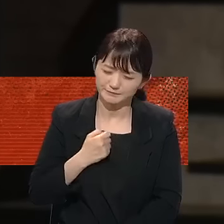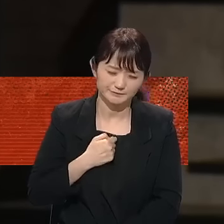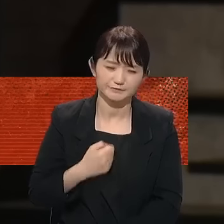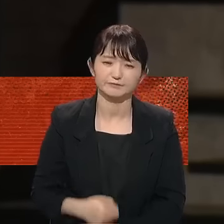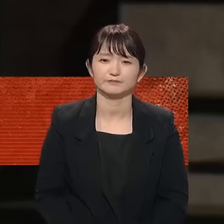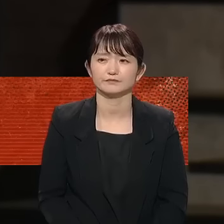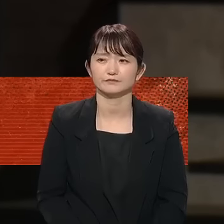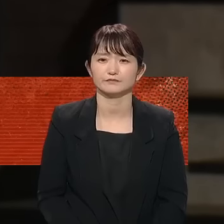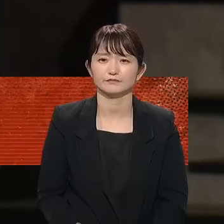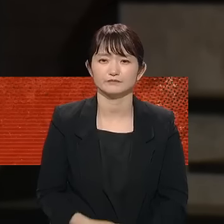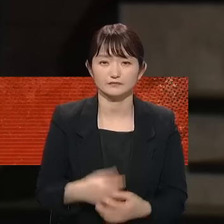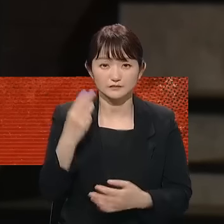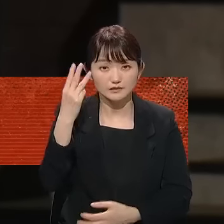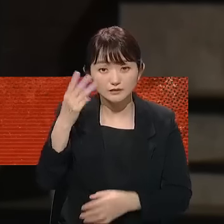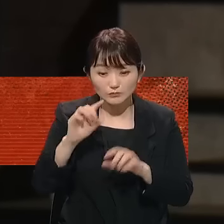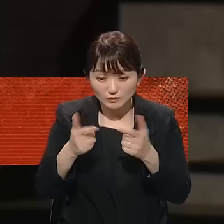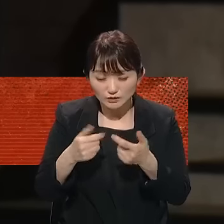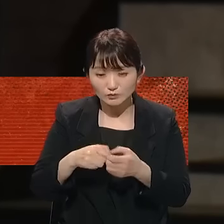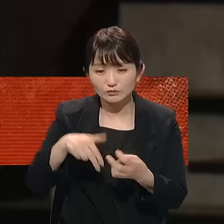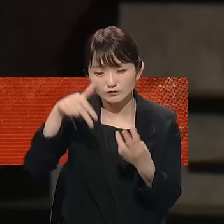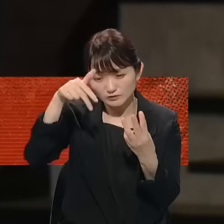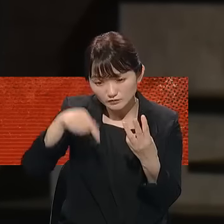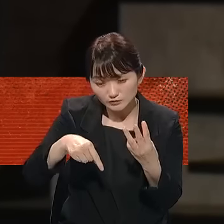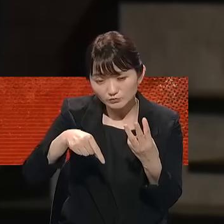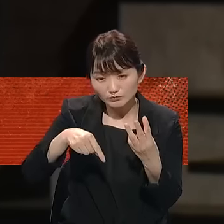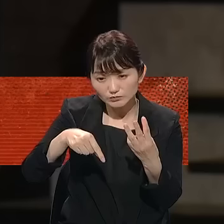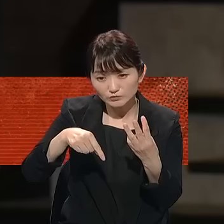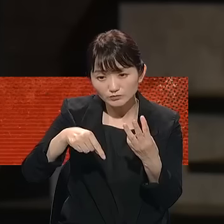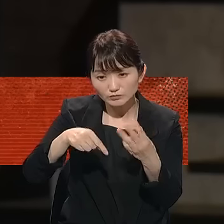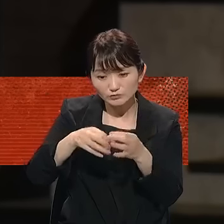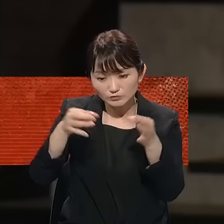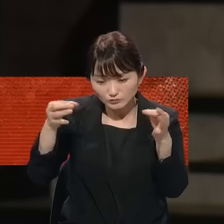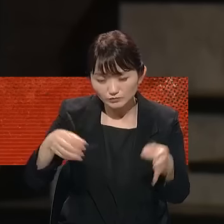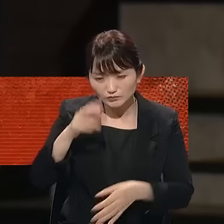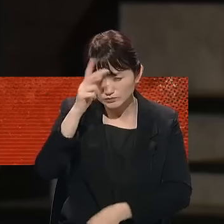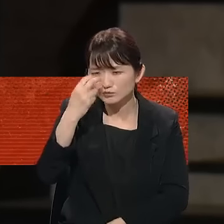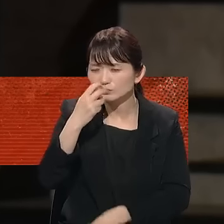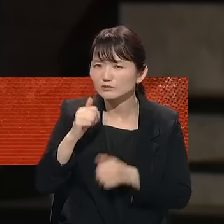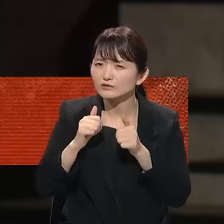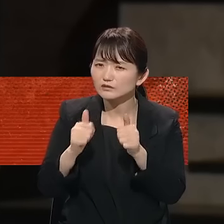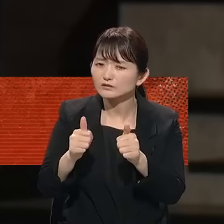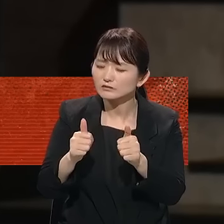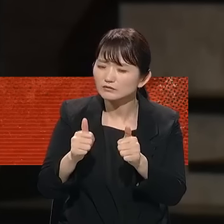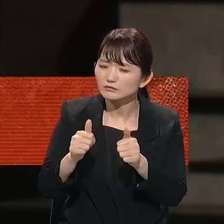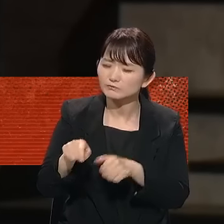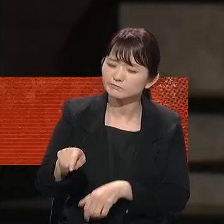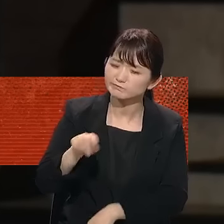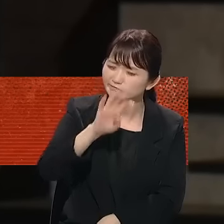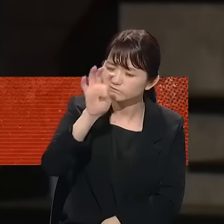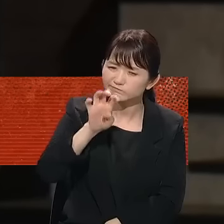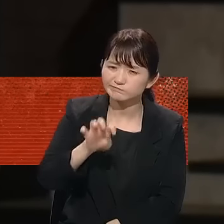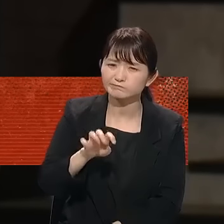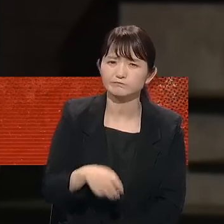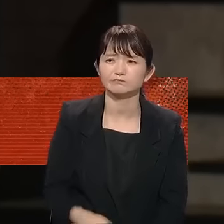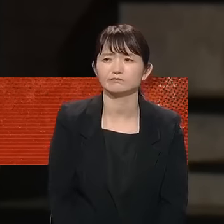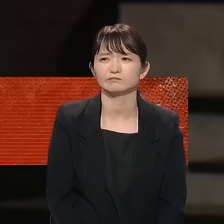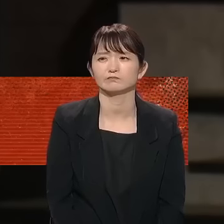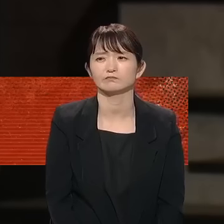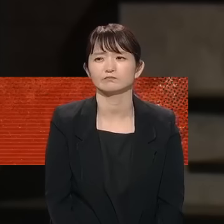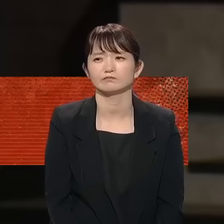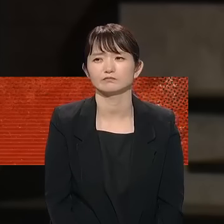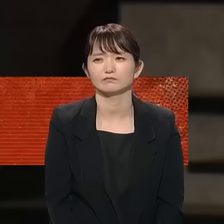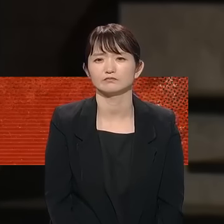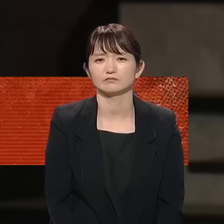3일도 아니고 3주 동안 지금 현재 경찰이 수사를 열심히 하고 계신다라고 하는데 좀 그 의문이 가고요. 함부로 사람을